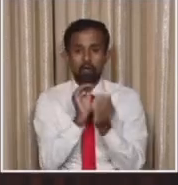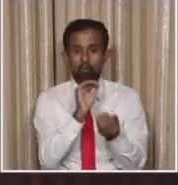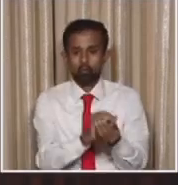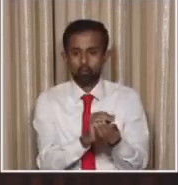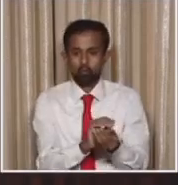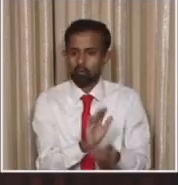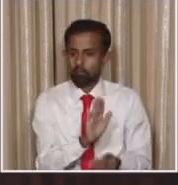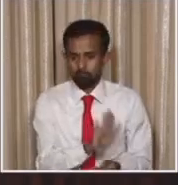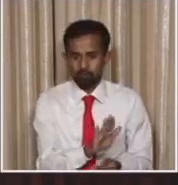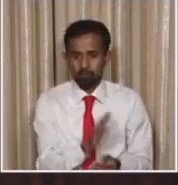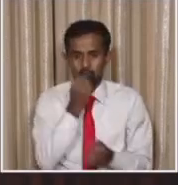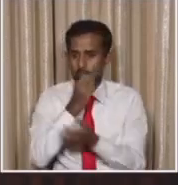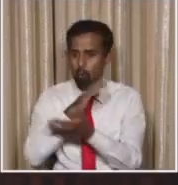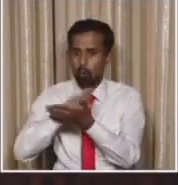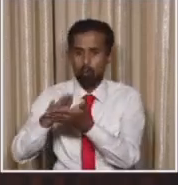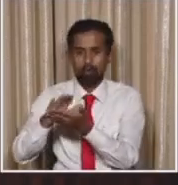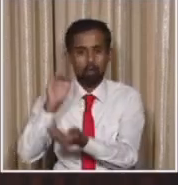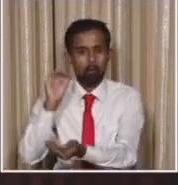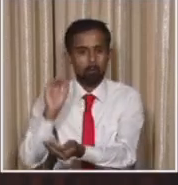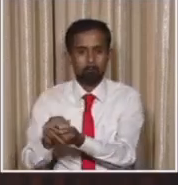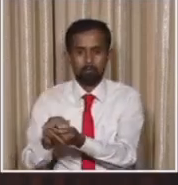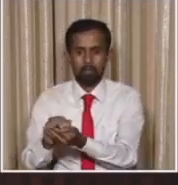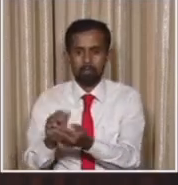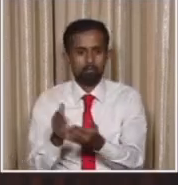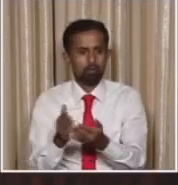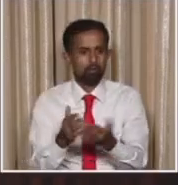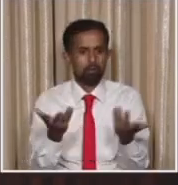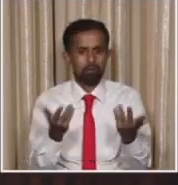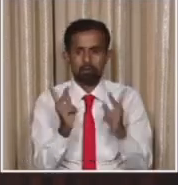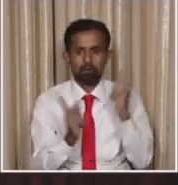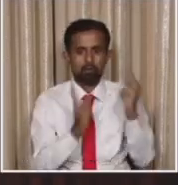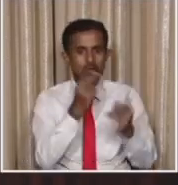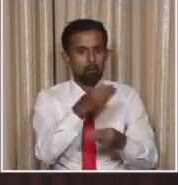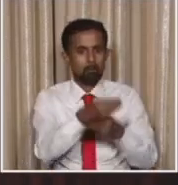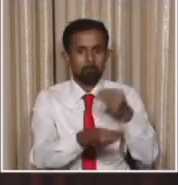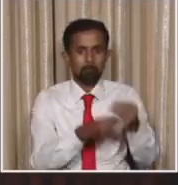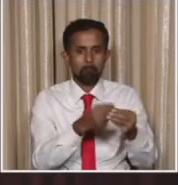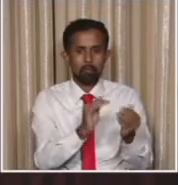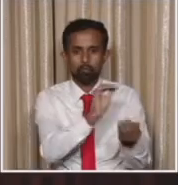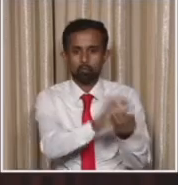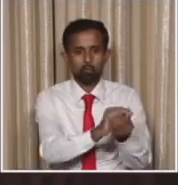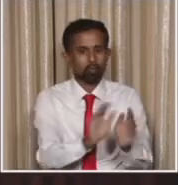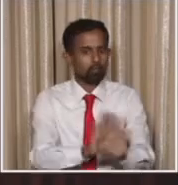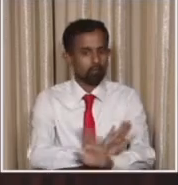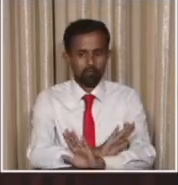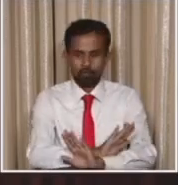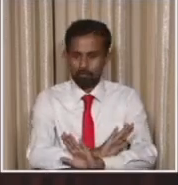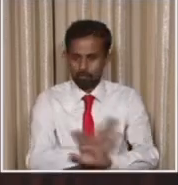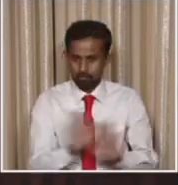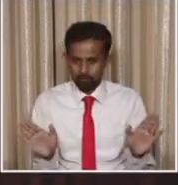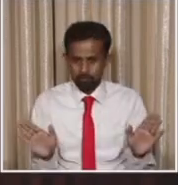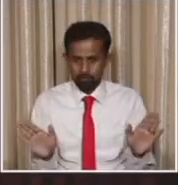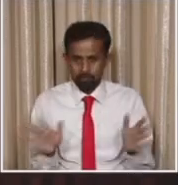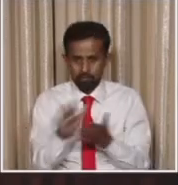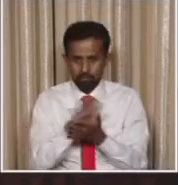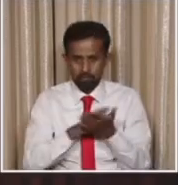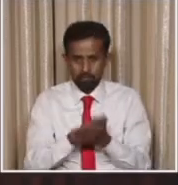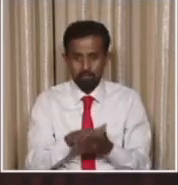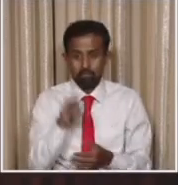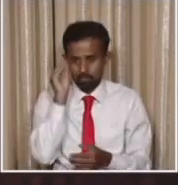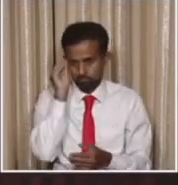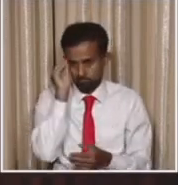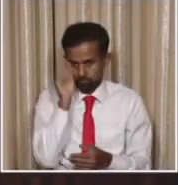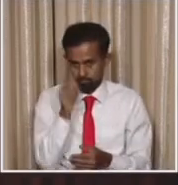මිසක හෝටල් සංරක්ෂණය එහෙම නැත්නම් සංචාරක ව්‍යාපාරයේ සංරක්ෂණය නෙමෙයි මේක හොඳට තේරුම් කරගන්න